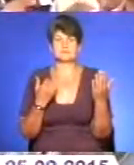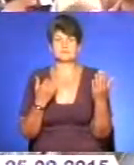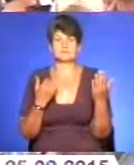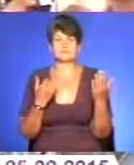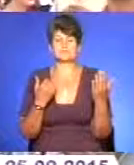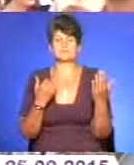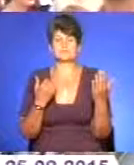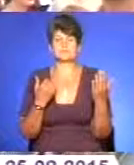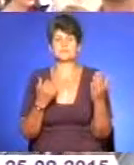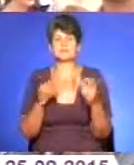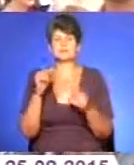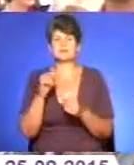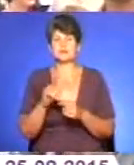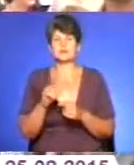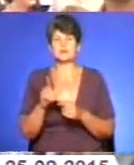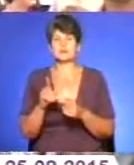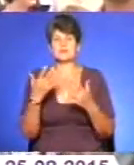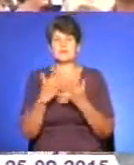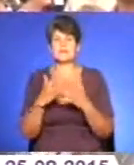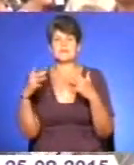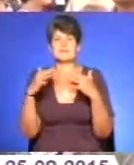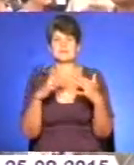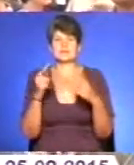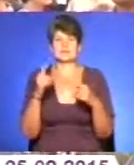саме актуальніше, тому що йде війна, в принципі, за